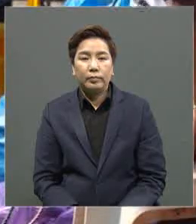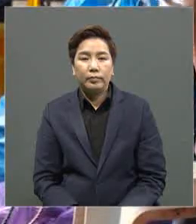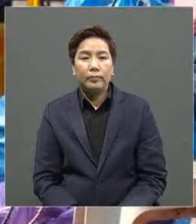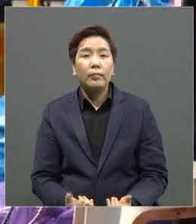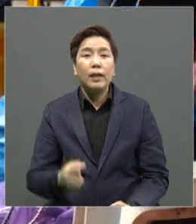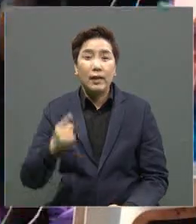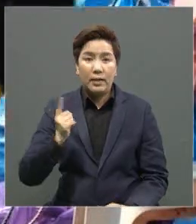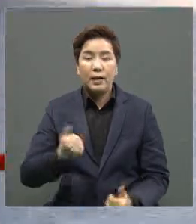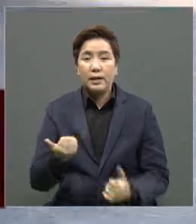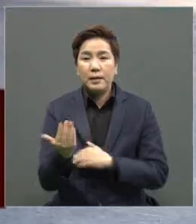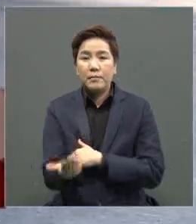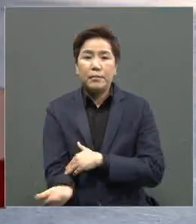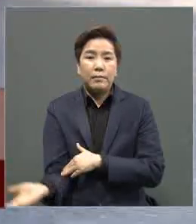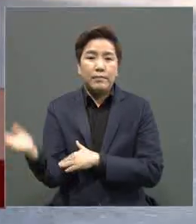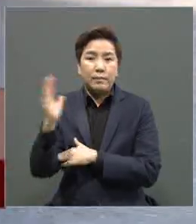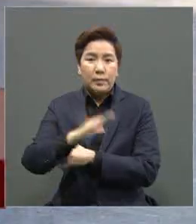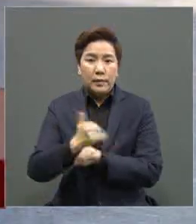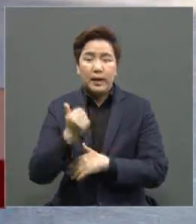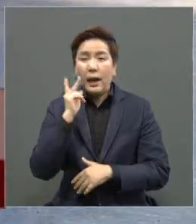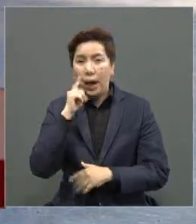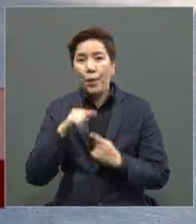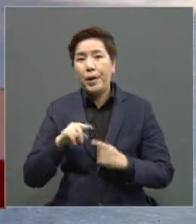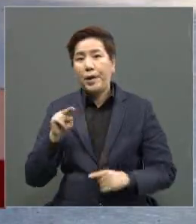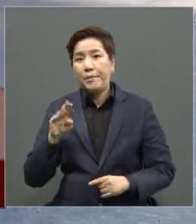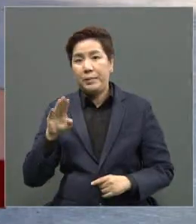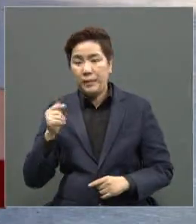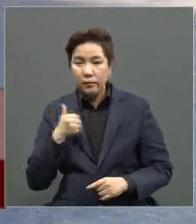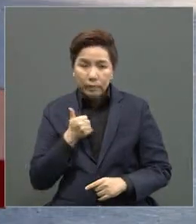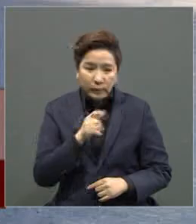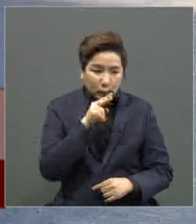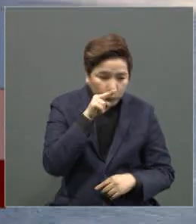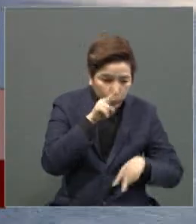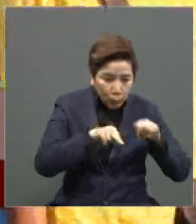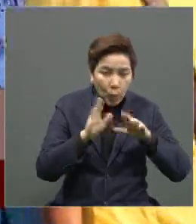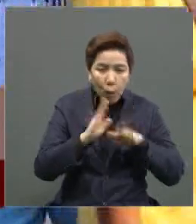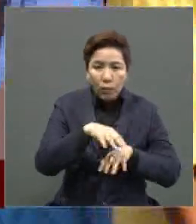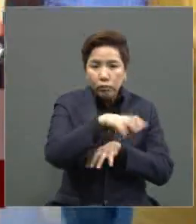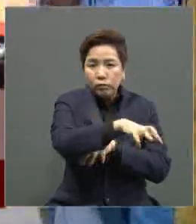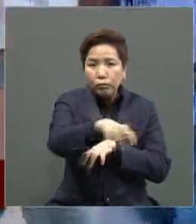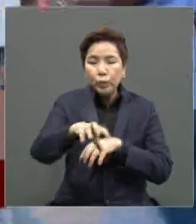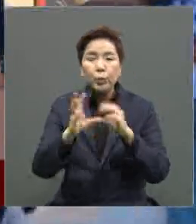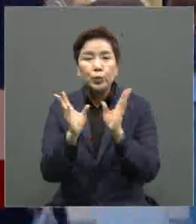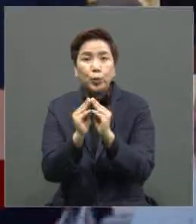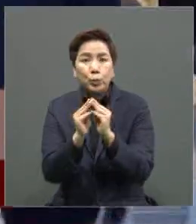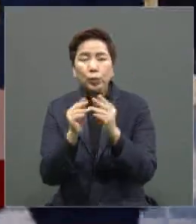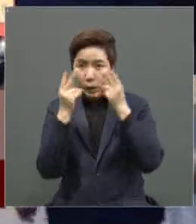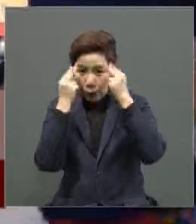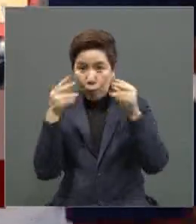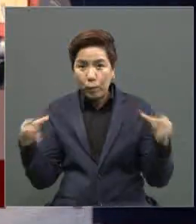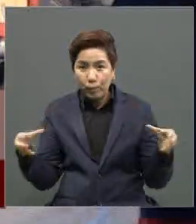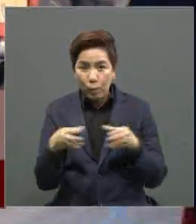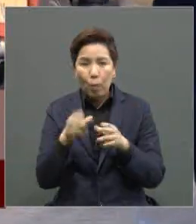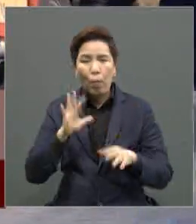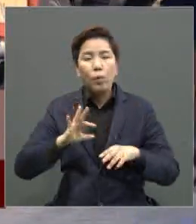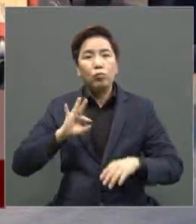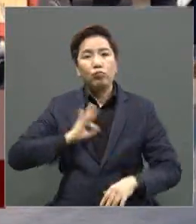แน่นอนค่ะว่าตลอดทั้งวันที่ผ่านมานะคะทีมข่าว NBT ของเราค่ะได้ไปสำรวจความพร้อมของสถานที่จัดการประชุมรวมทั้งความรู้สึ